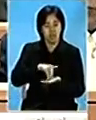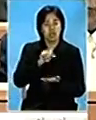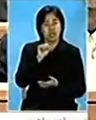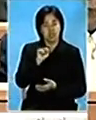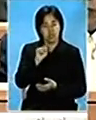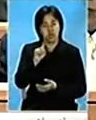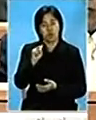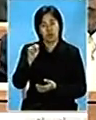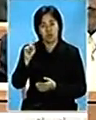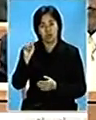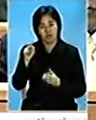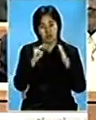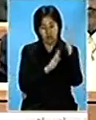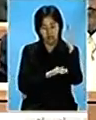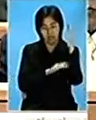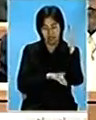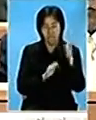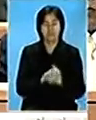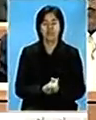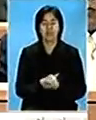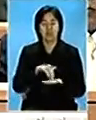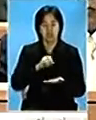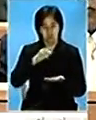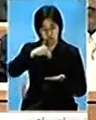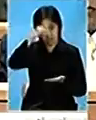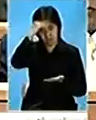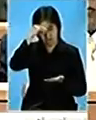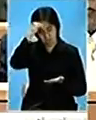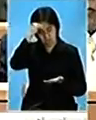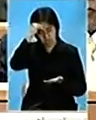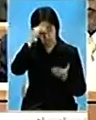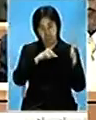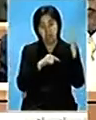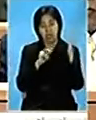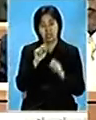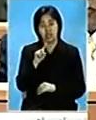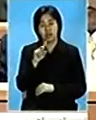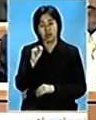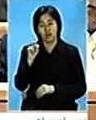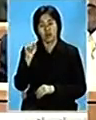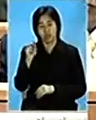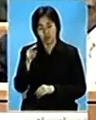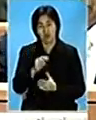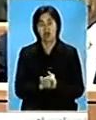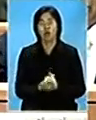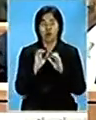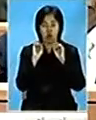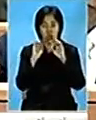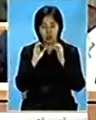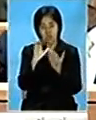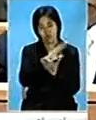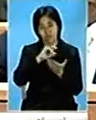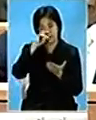ศไทยภาคใต้ผมเป็นศูนย์กลางนิสิตนักศึกษาแห่งประเทศไทยศูนย์ศิษย์นักศึกษาครูแห่งประเทศไ